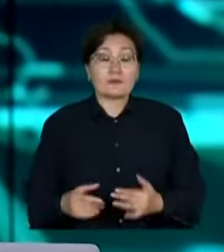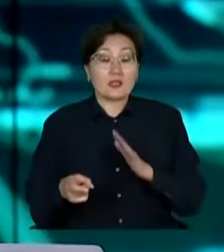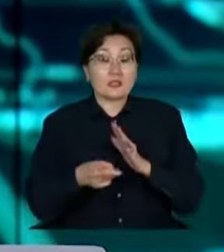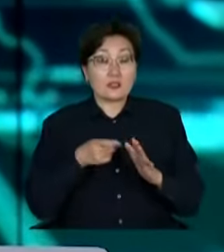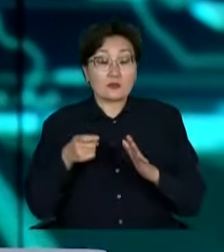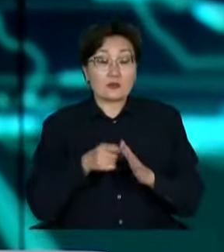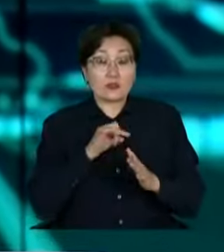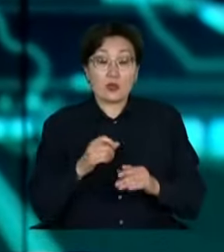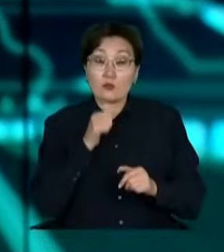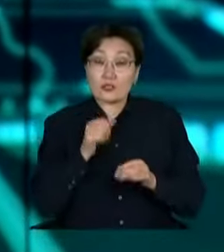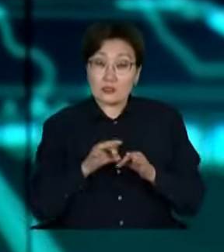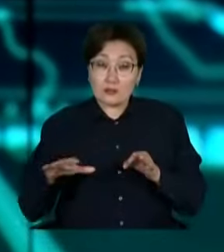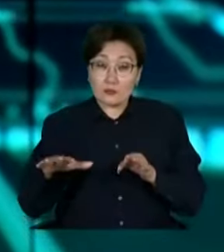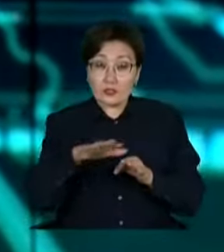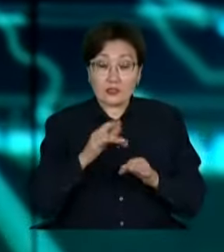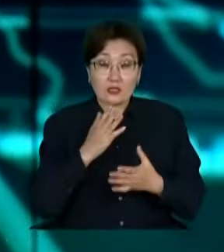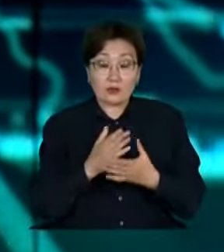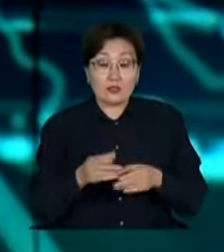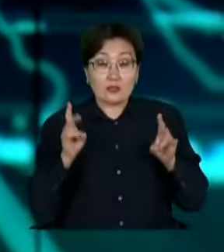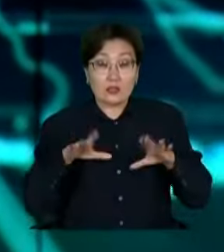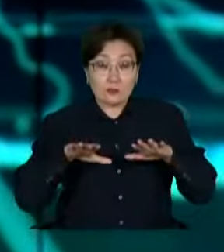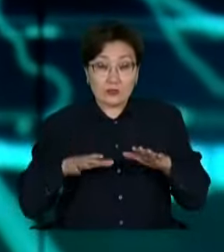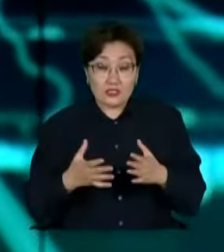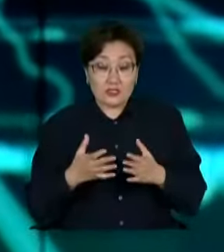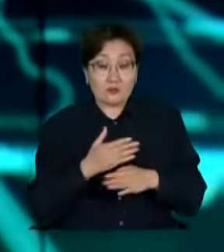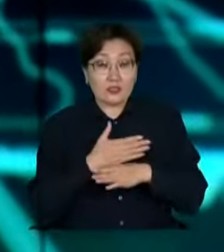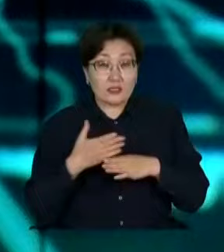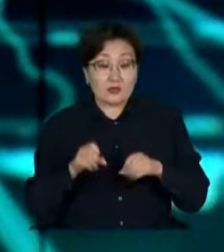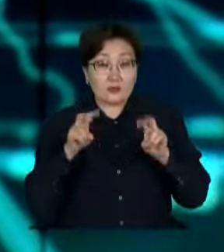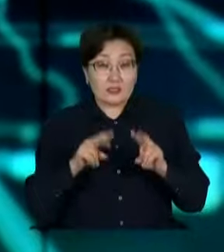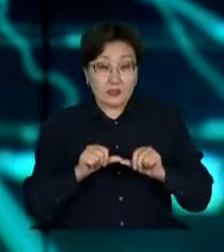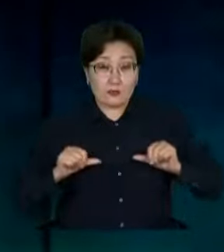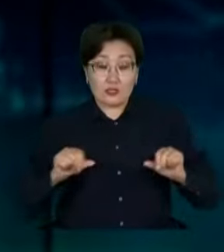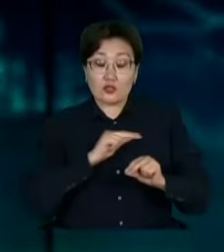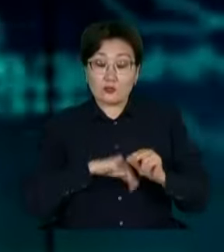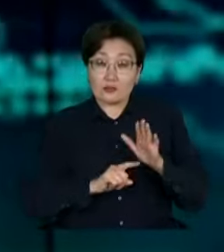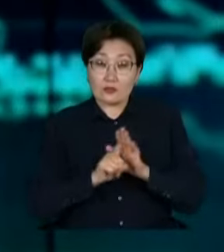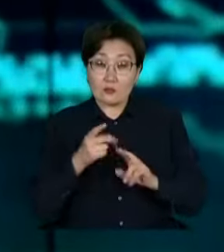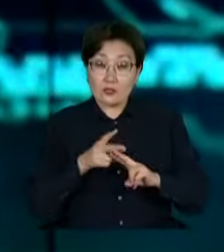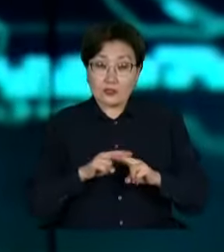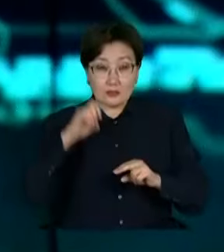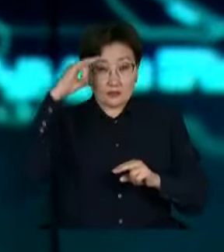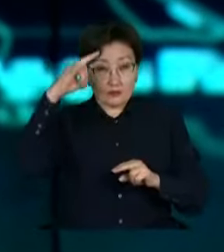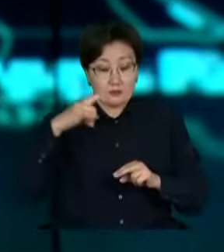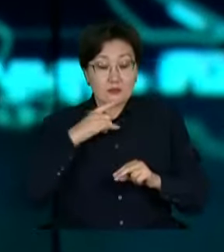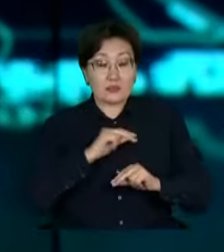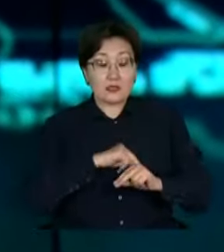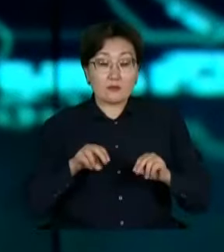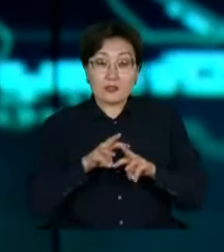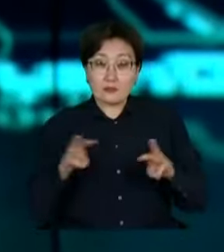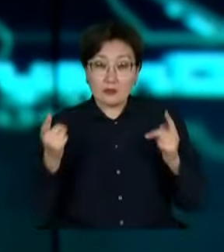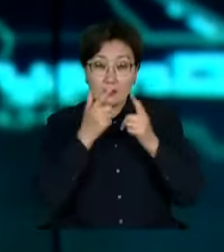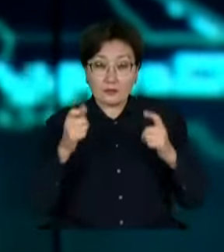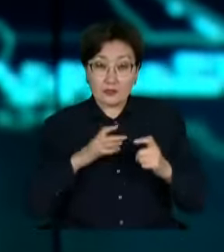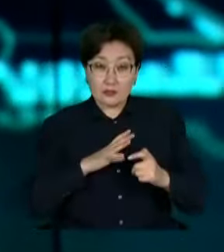Қарағанды және Қостанай облыстарында болған жазатайым оқиғалардан кейін арнайы комиссия құрылды. Бұл туралы еліміздің еңбек министрлігі